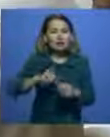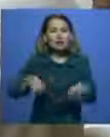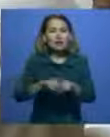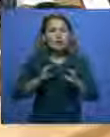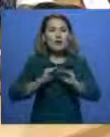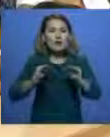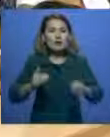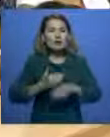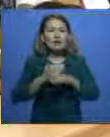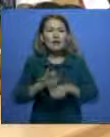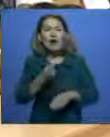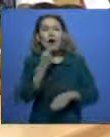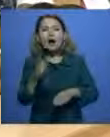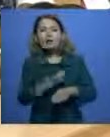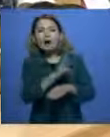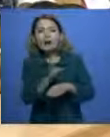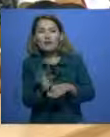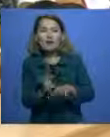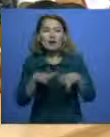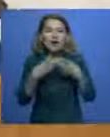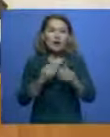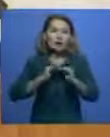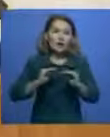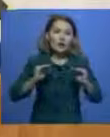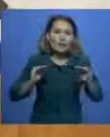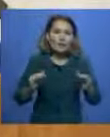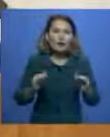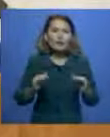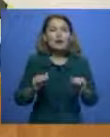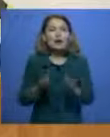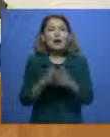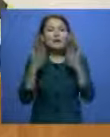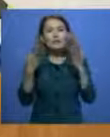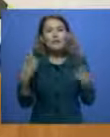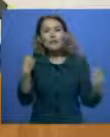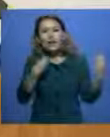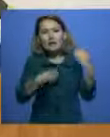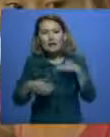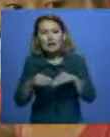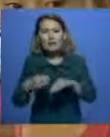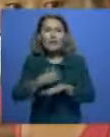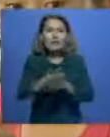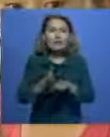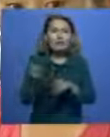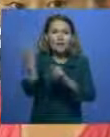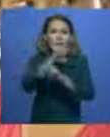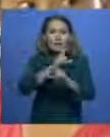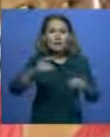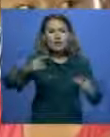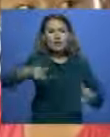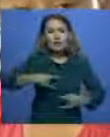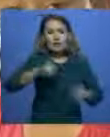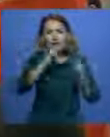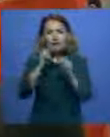аз қамтылған және көп балалы жанұялар балаларына кеңсе тауарларын, қажетті киім-кешек, аяқ киім және мектеп формасын сыйлады.